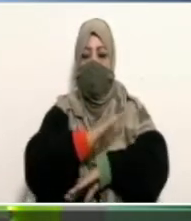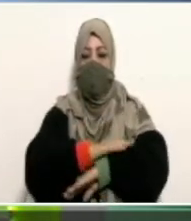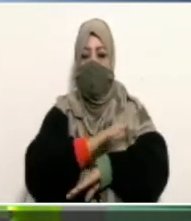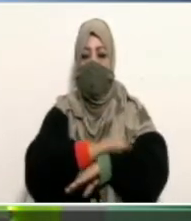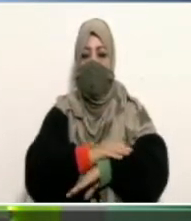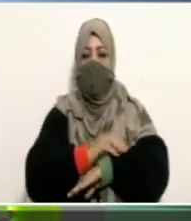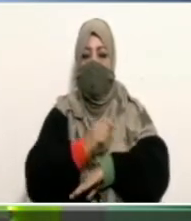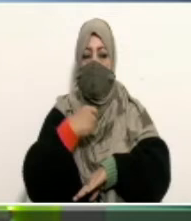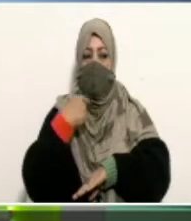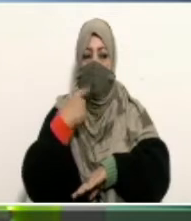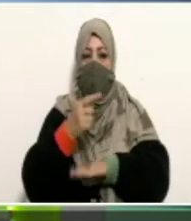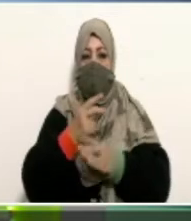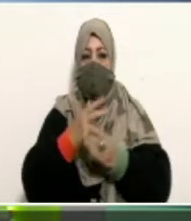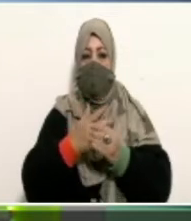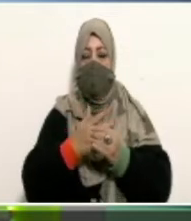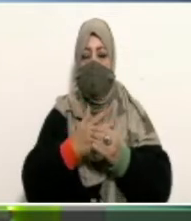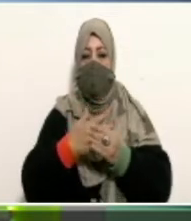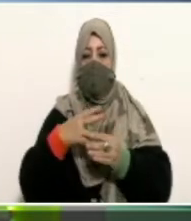مساعدة.